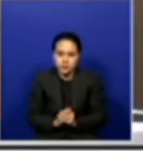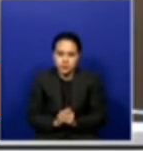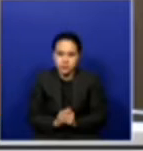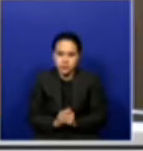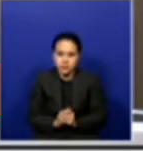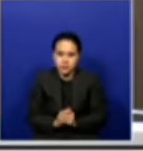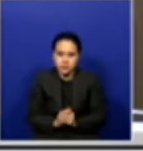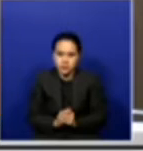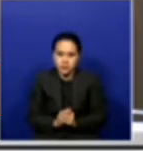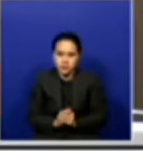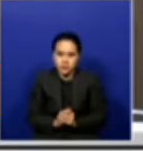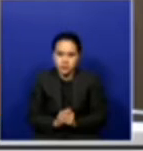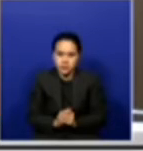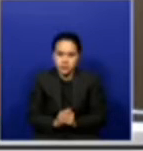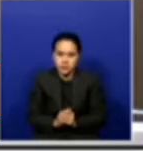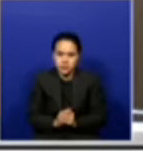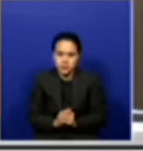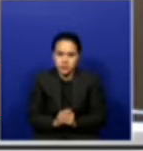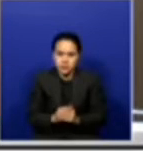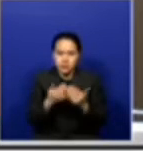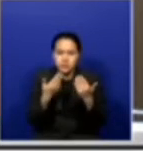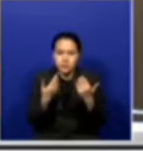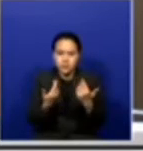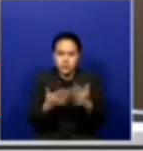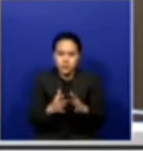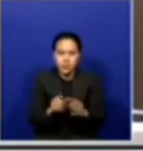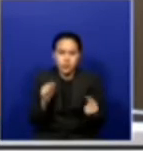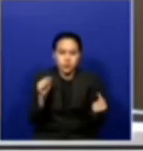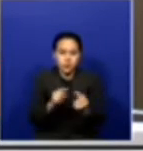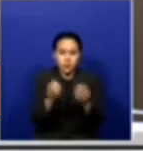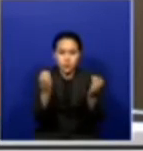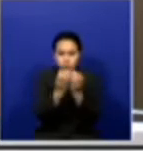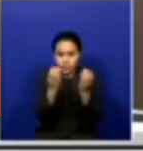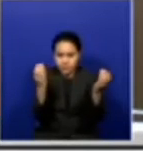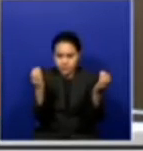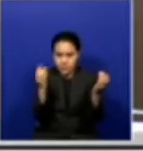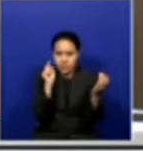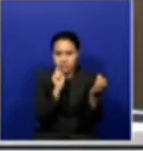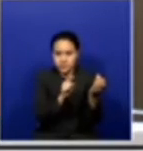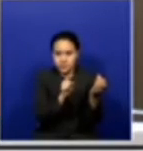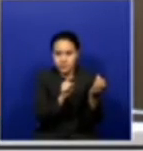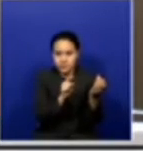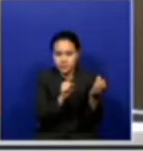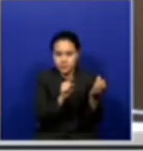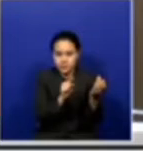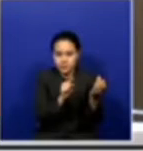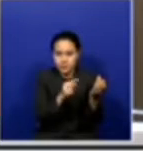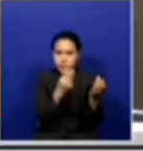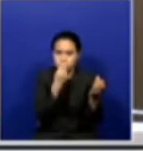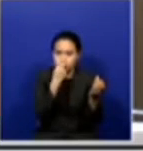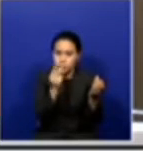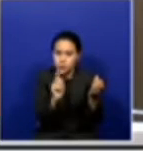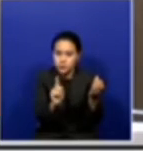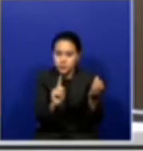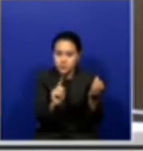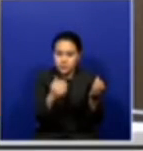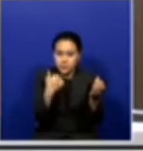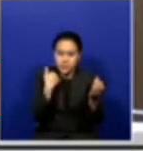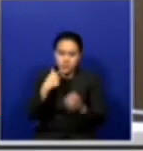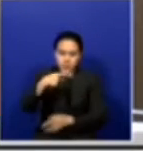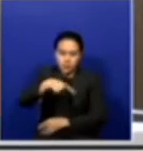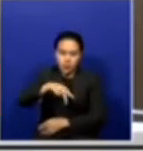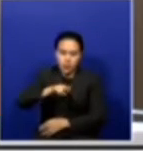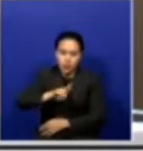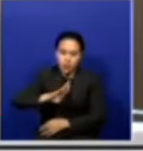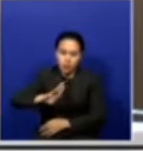นอกจากนี้ในประเด็นที่ขัดกับรัฐธรรมนูญนะฮะเราสามารถดูได้ว่าในการที่พรบ.โอนงบประม